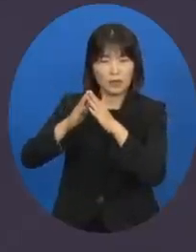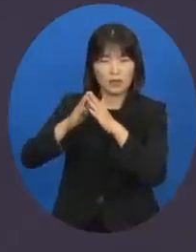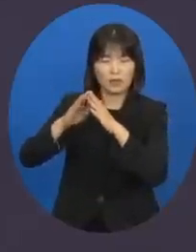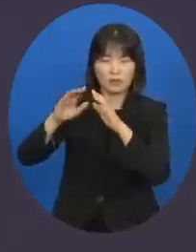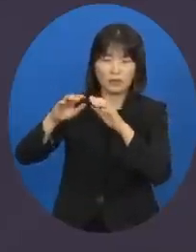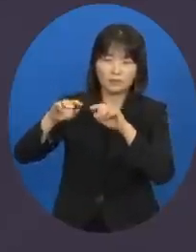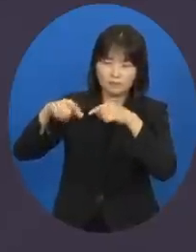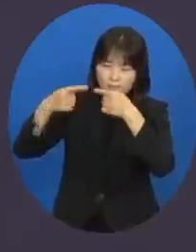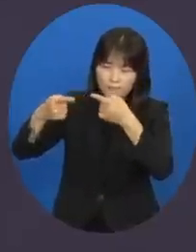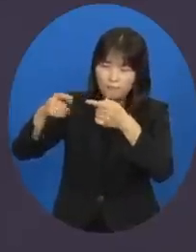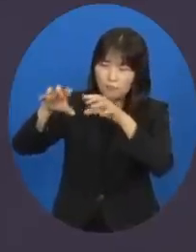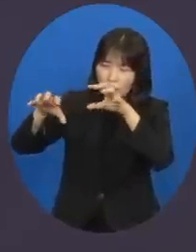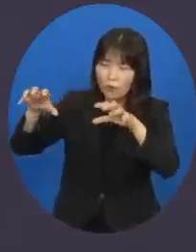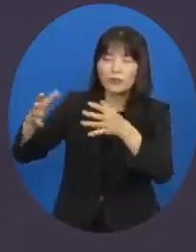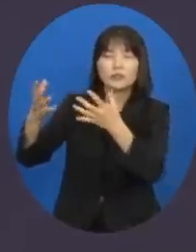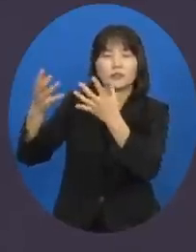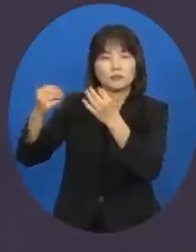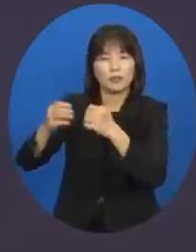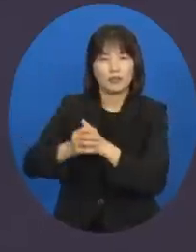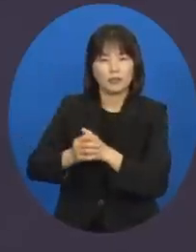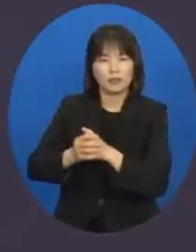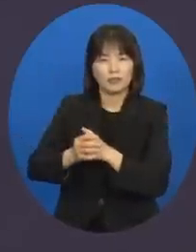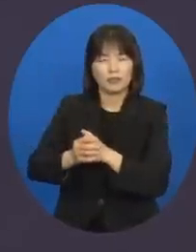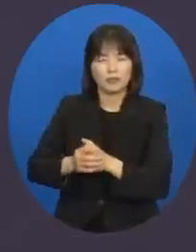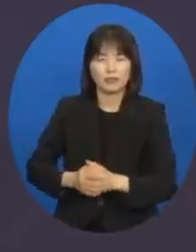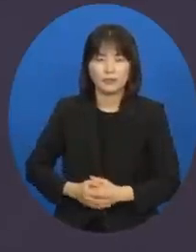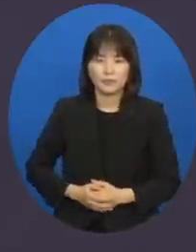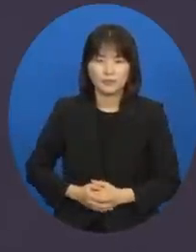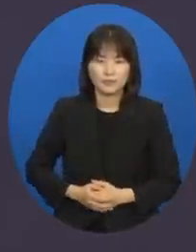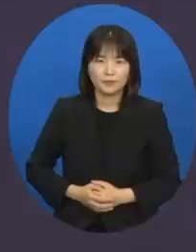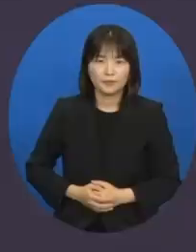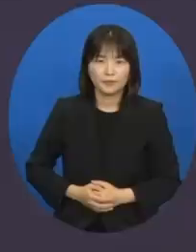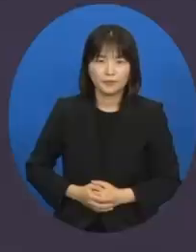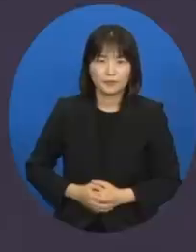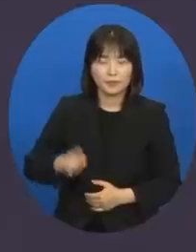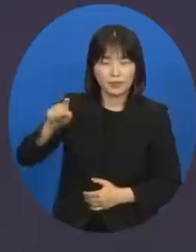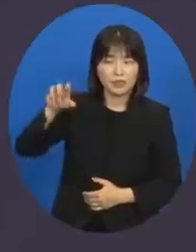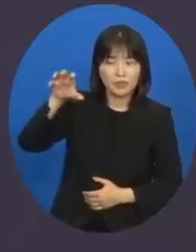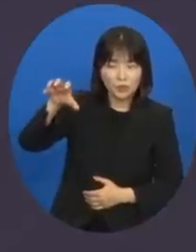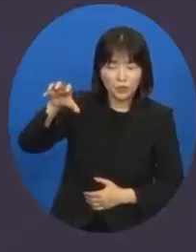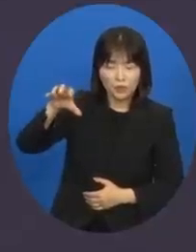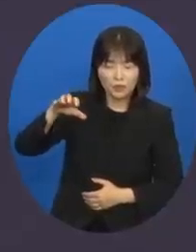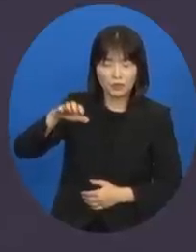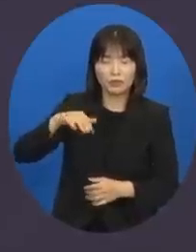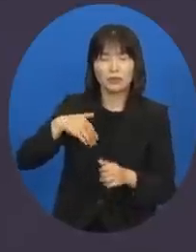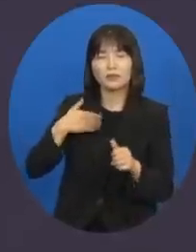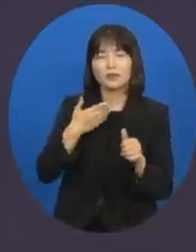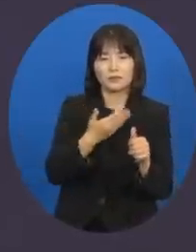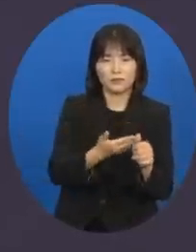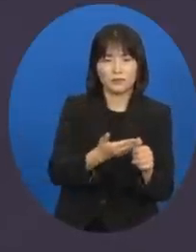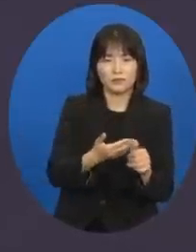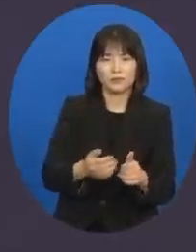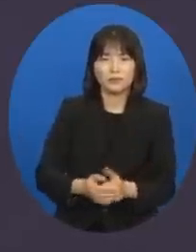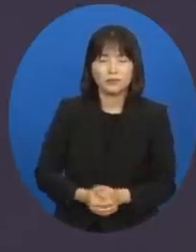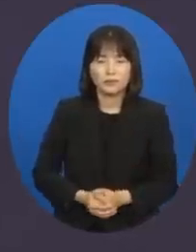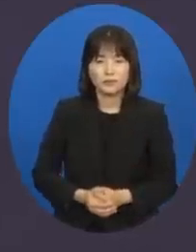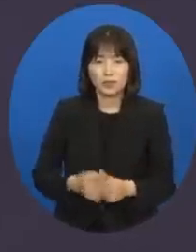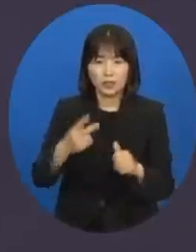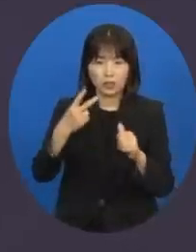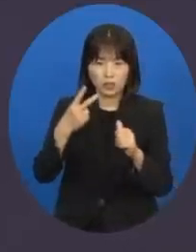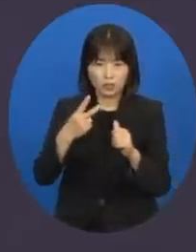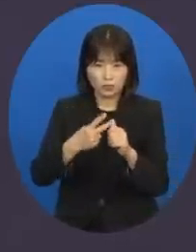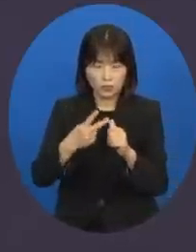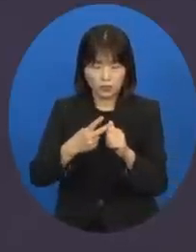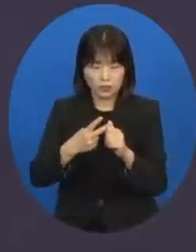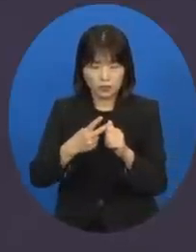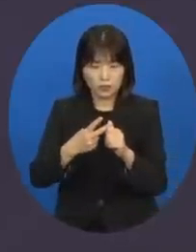너희들이 거할 곳이 있어. 바로 그곳을 말씀을 하는 거예요. 이 두 번째 강도는 주님에 의해서